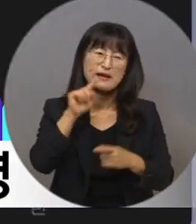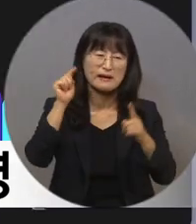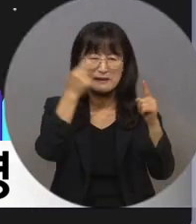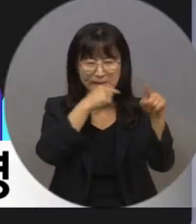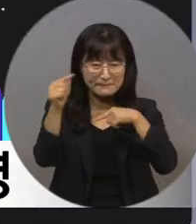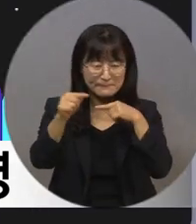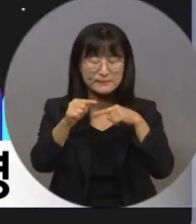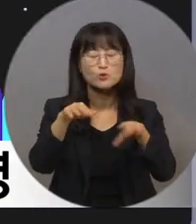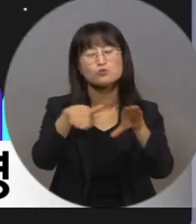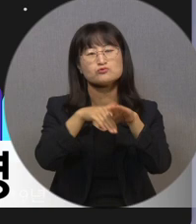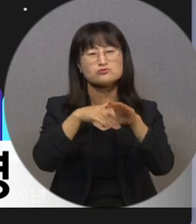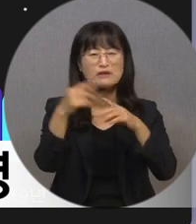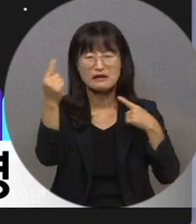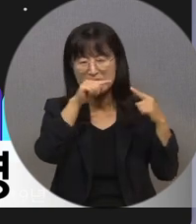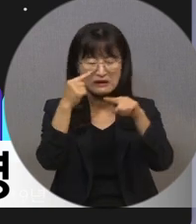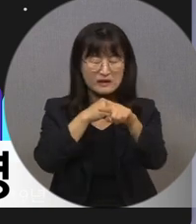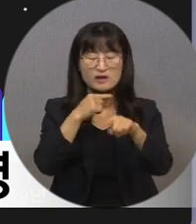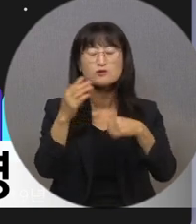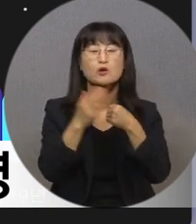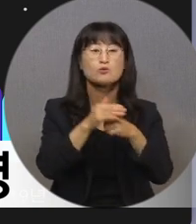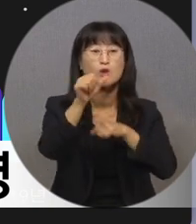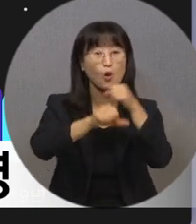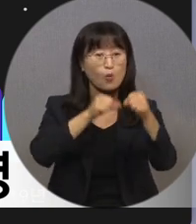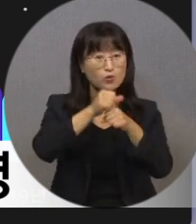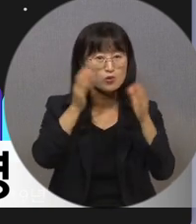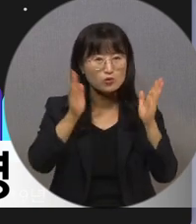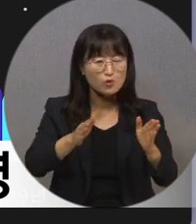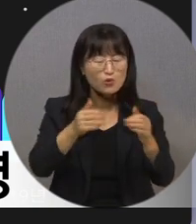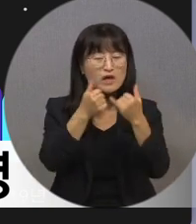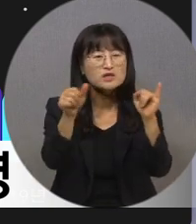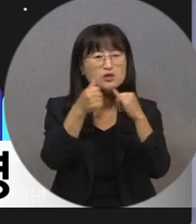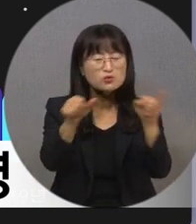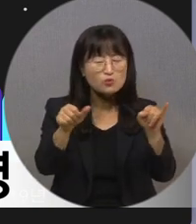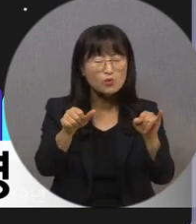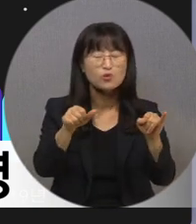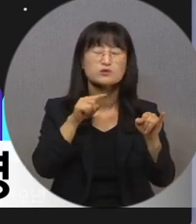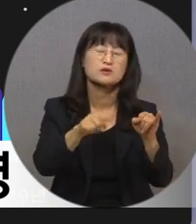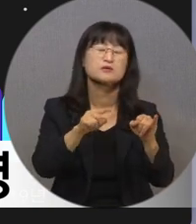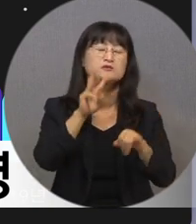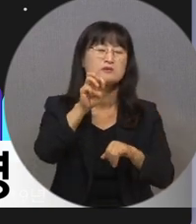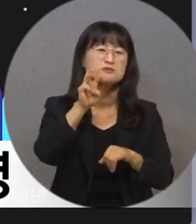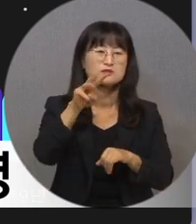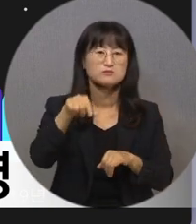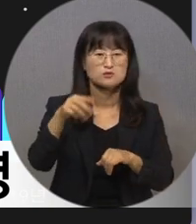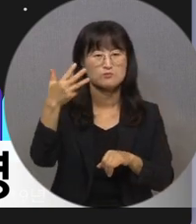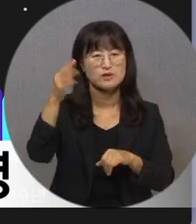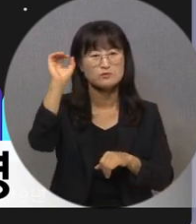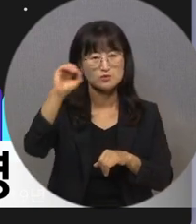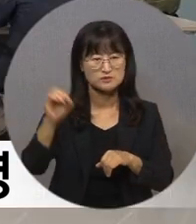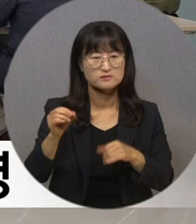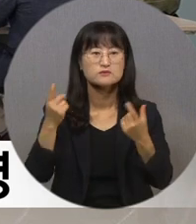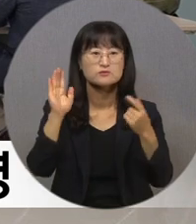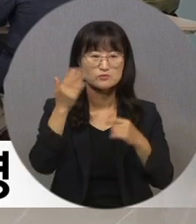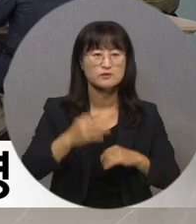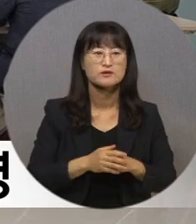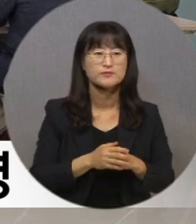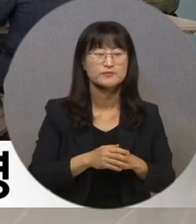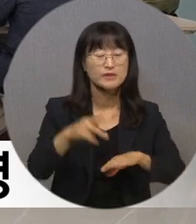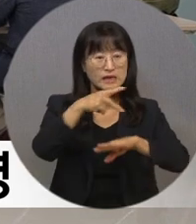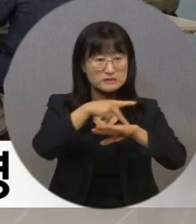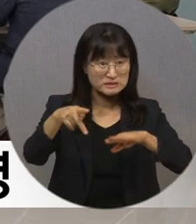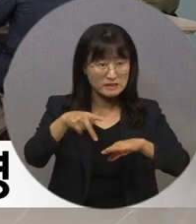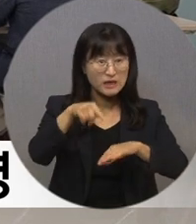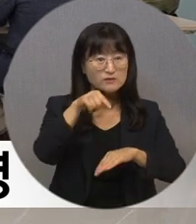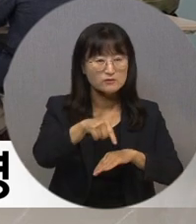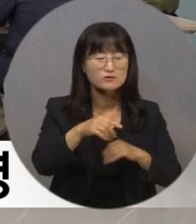여러 어려움으로 결혼 5년 이내 이혼율이 33.8%에 달하는 것으로 나타났습니다. 신안군은